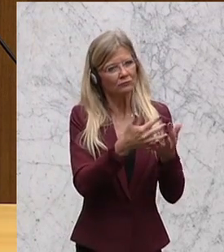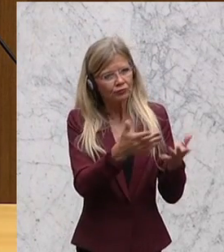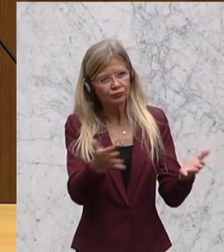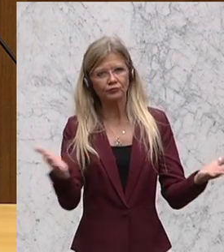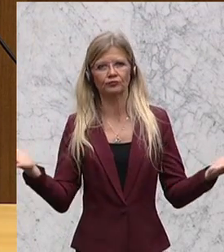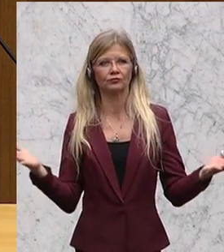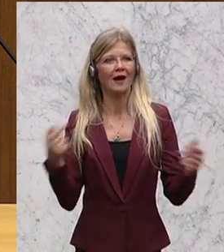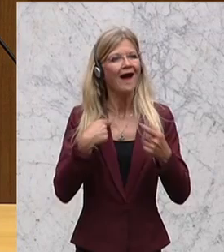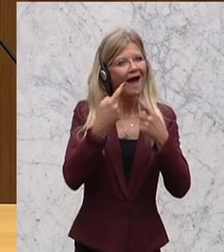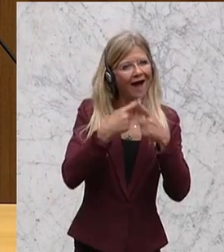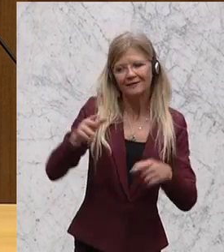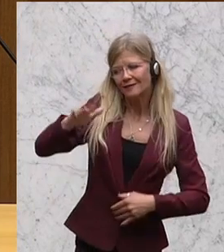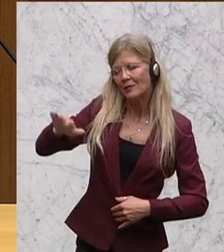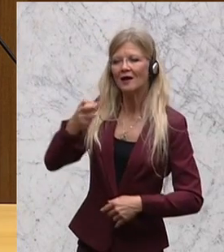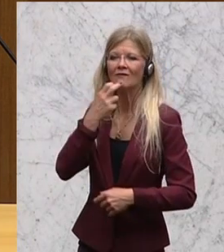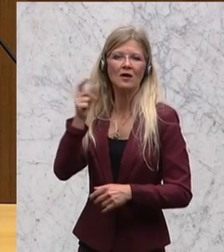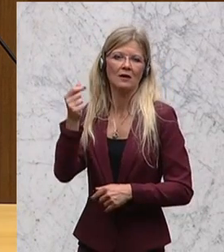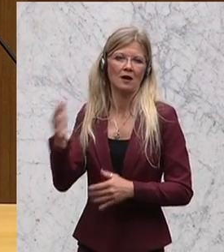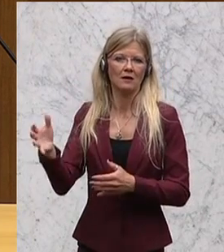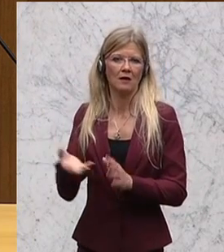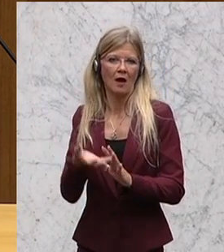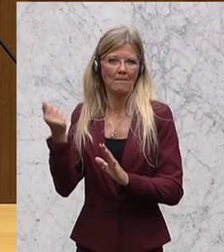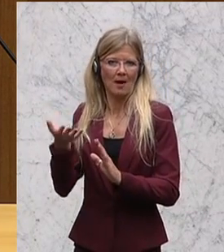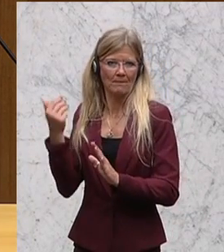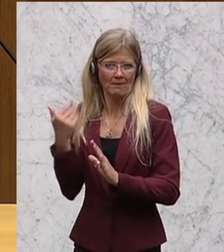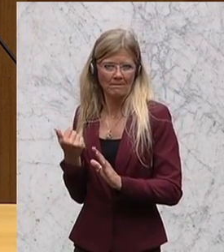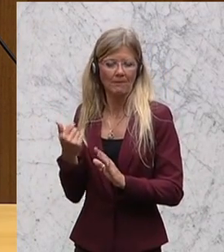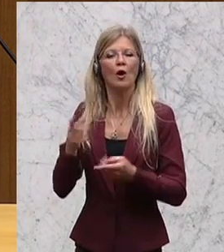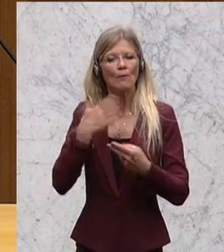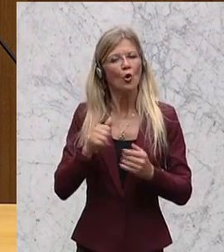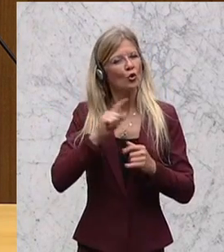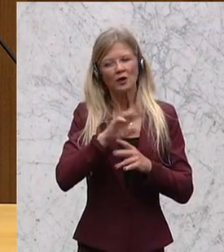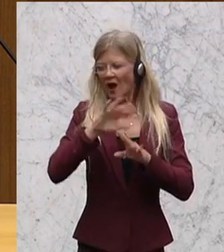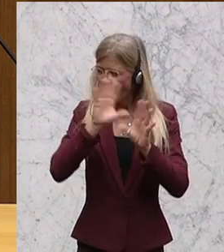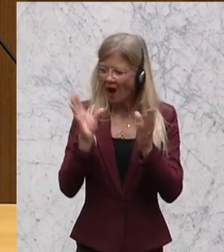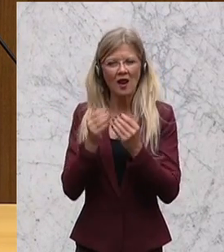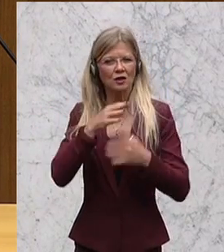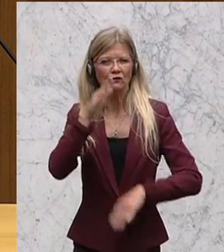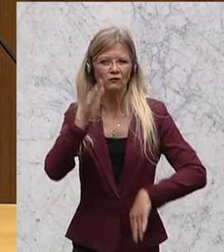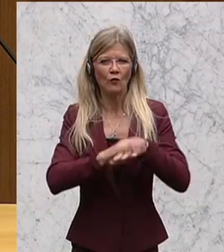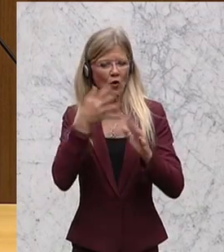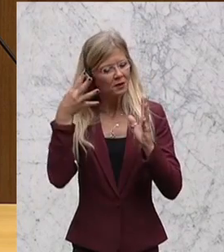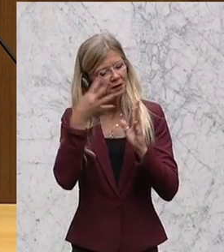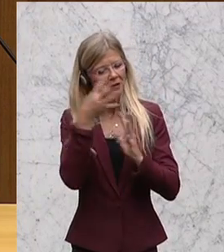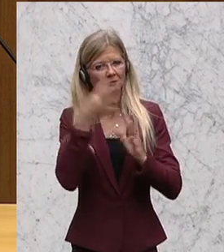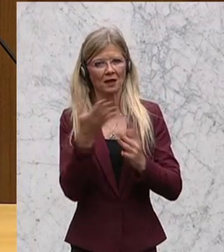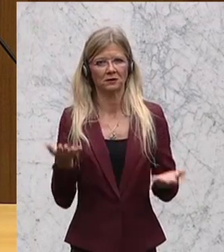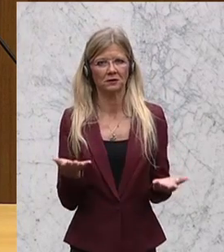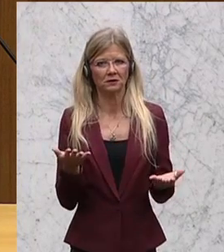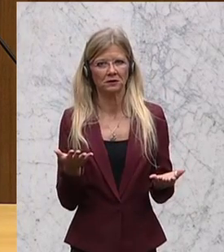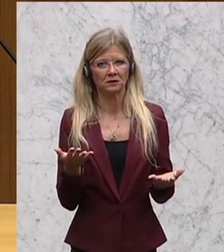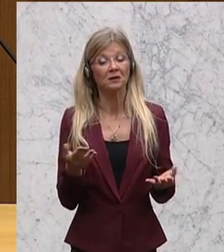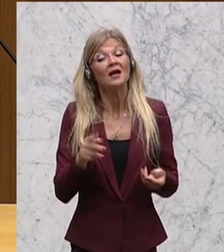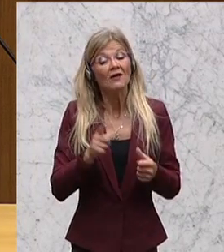Mittel abziehen. Wir wollen absolute Transparenz und Mit diesen Schritten, glaube ich, kommen wir